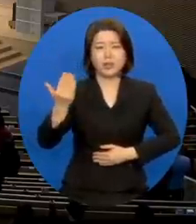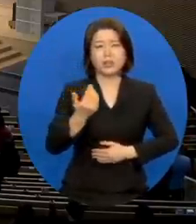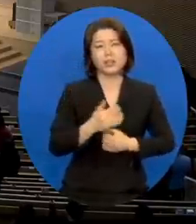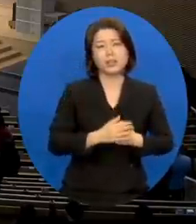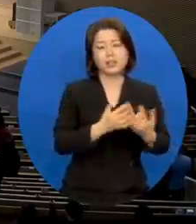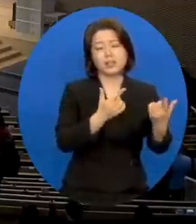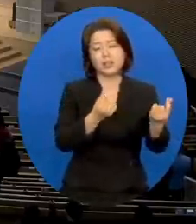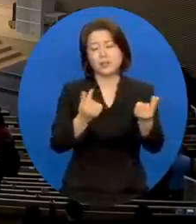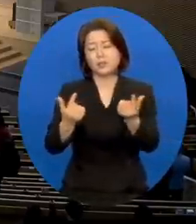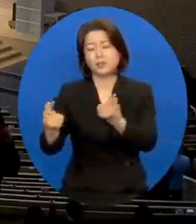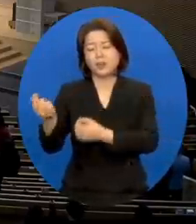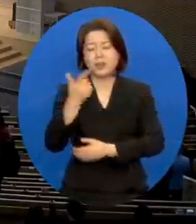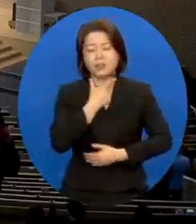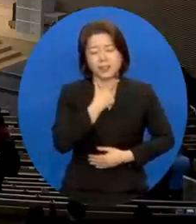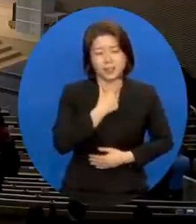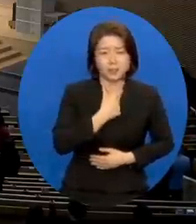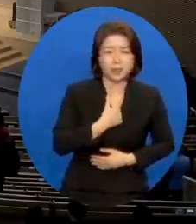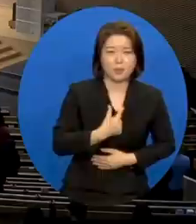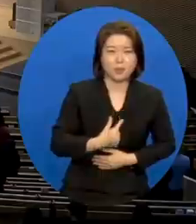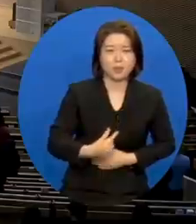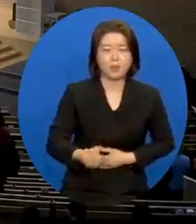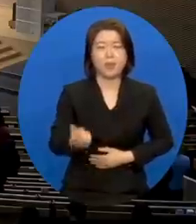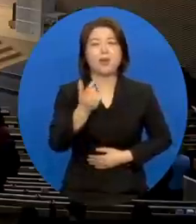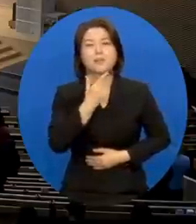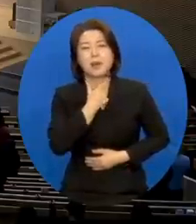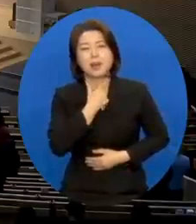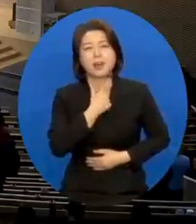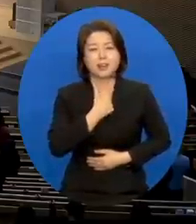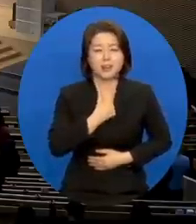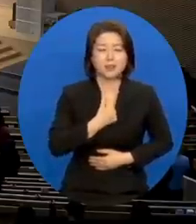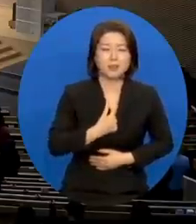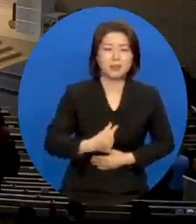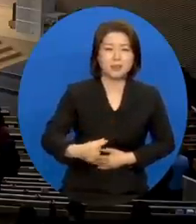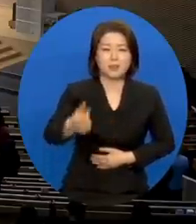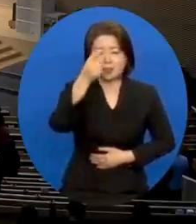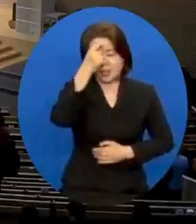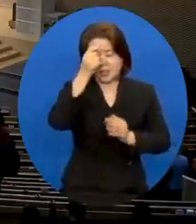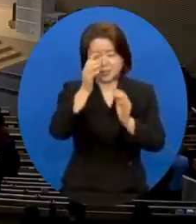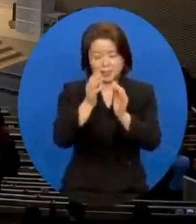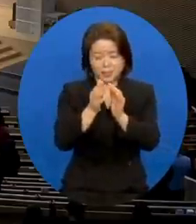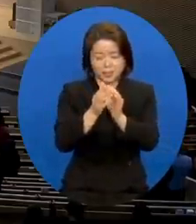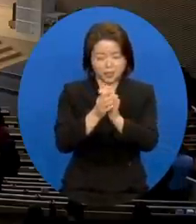we oo to